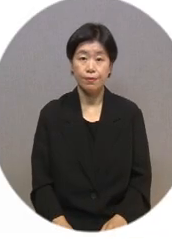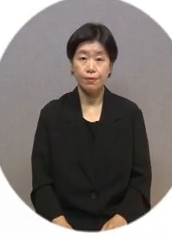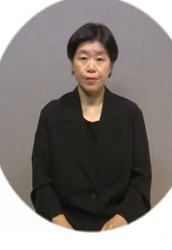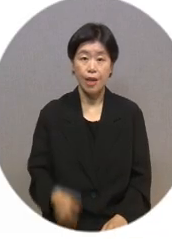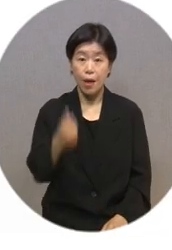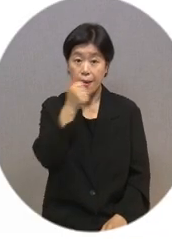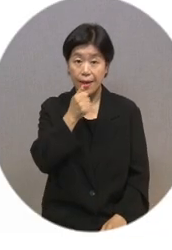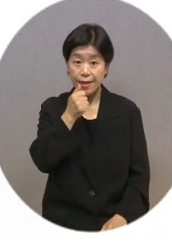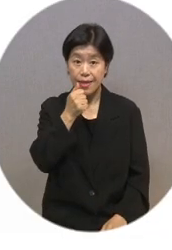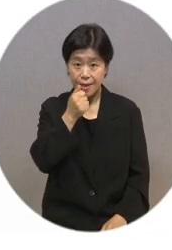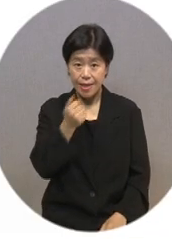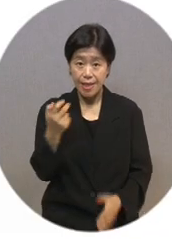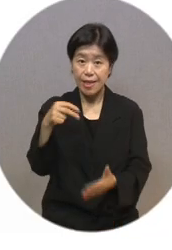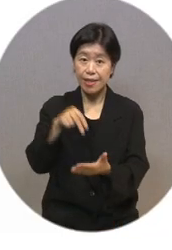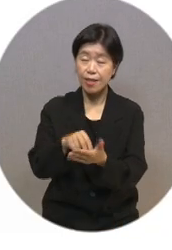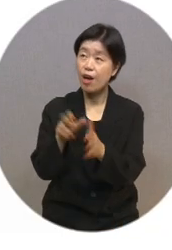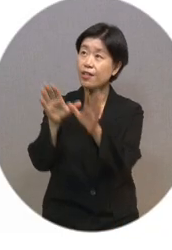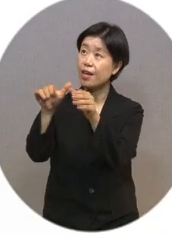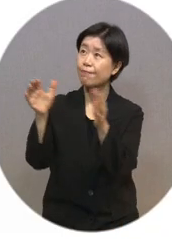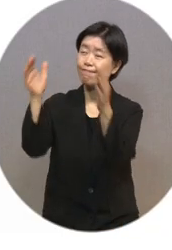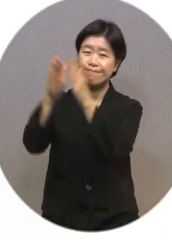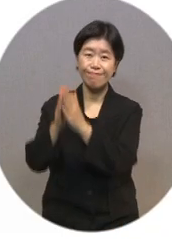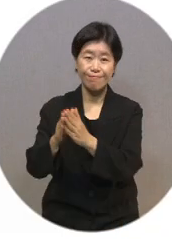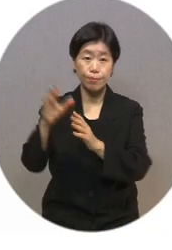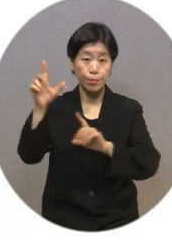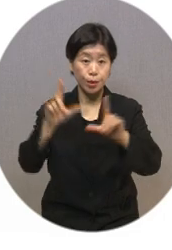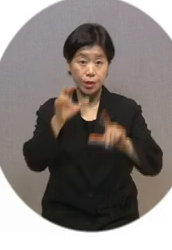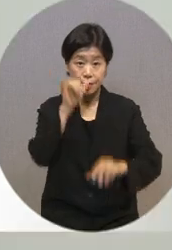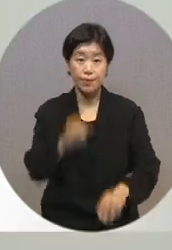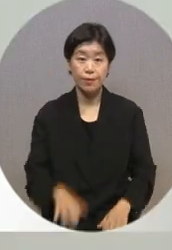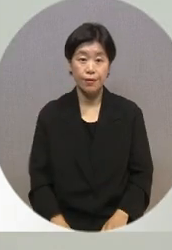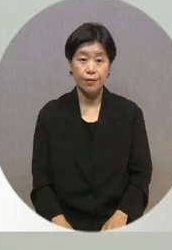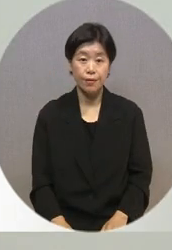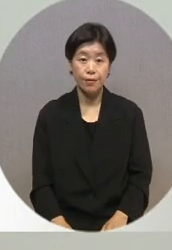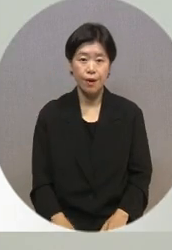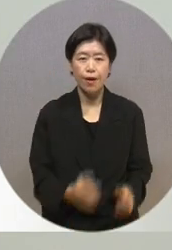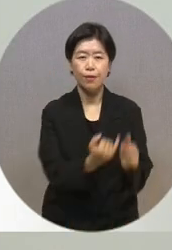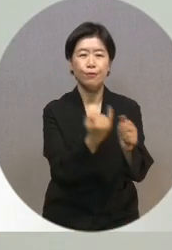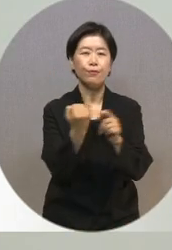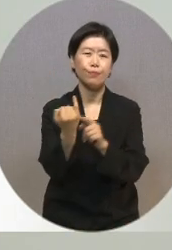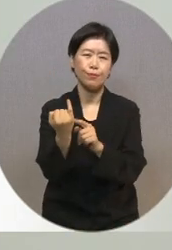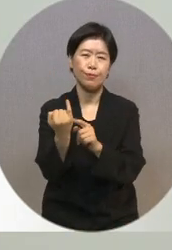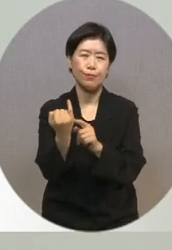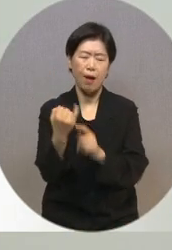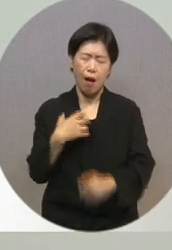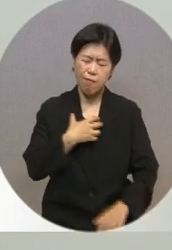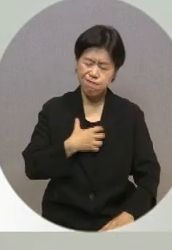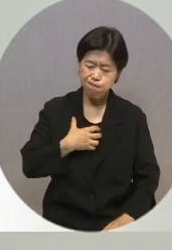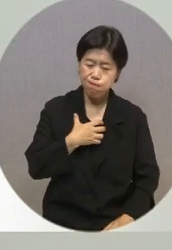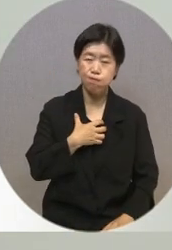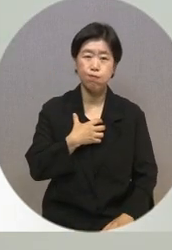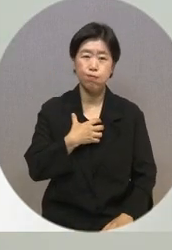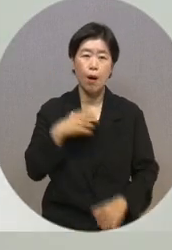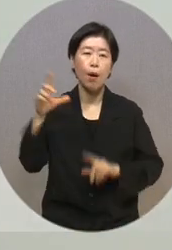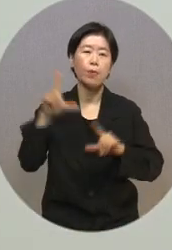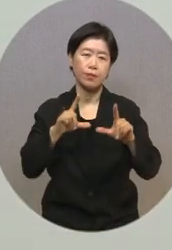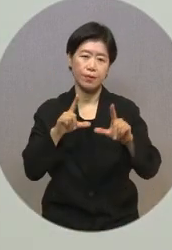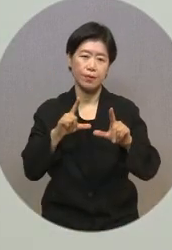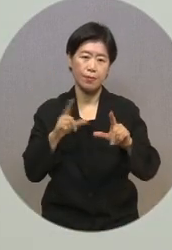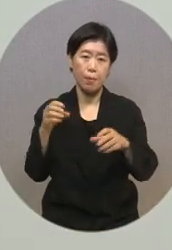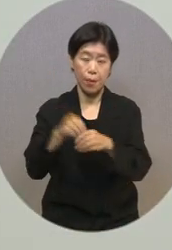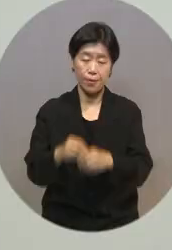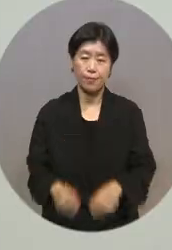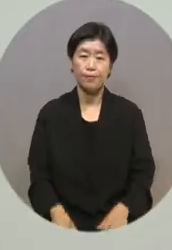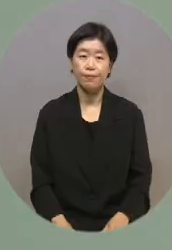고양이가 일어서서 날아오르는 나비를 잡고 있습니다. 최진희 작가의 혼란스러운 감정을 고양이로 표현한 그림입니다.